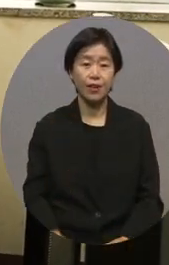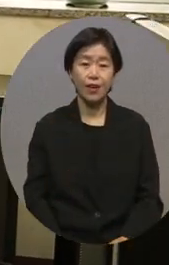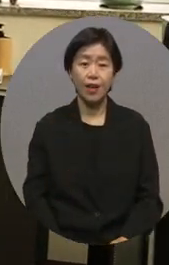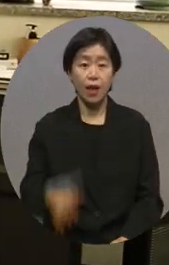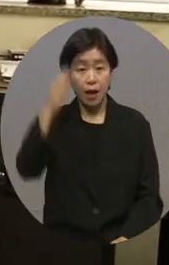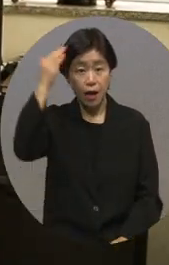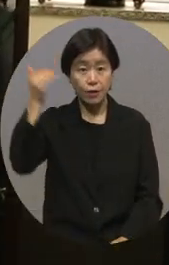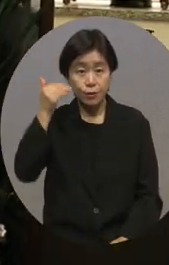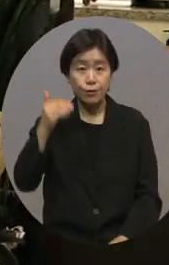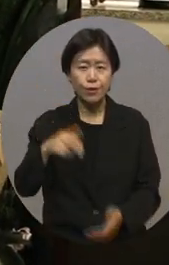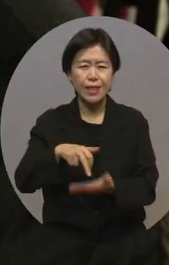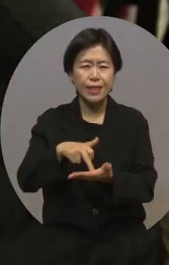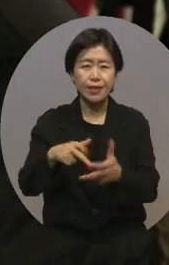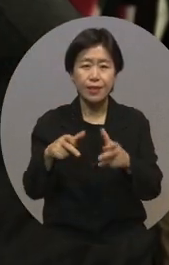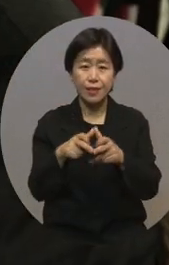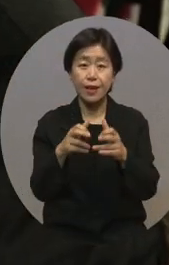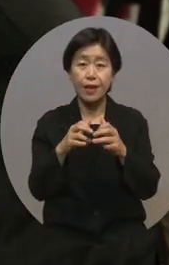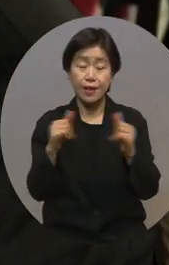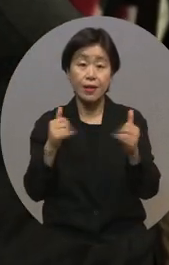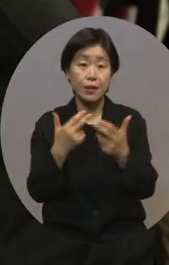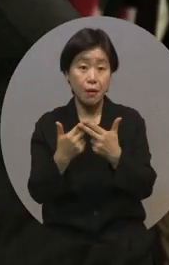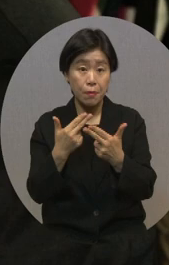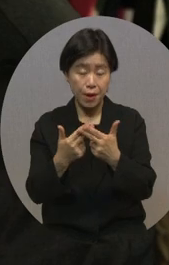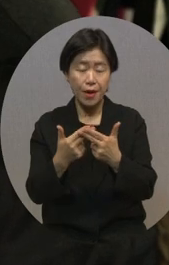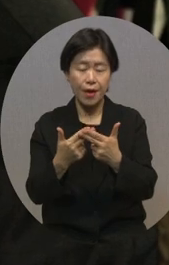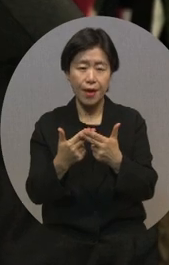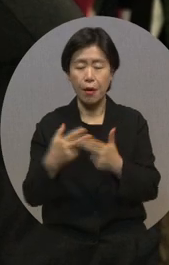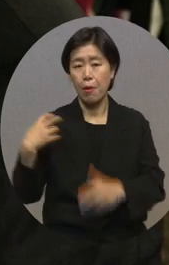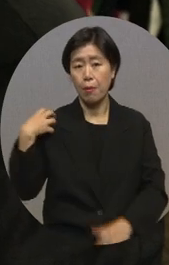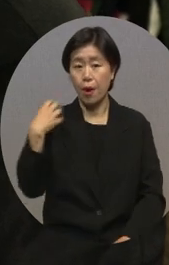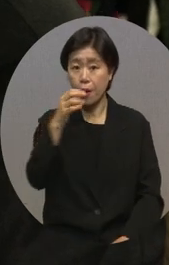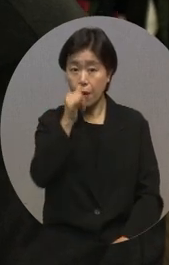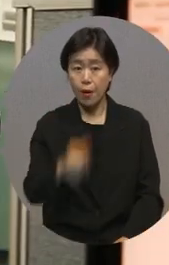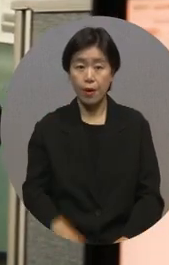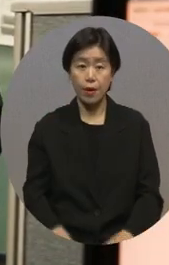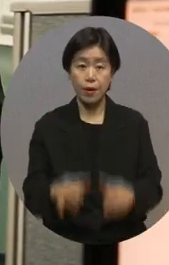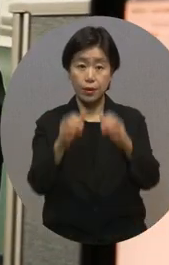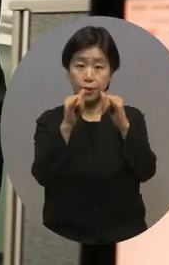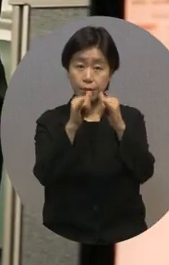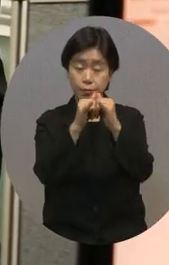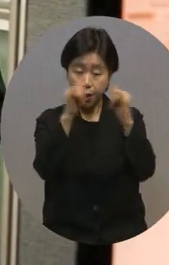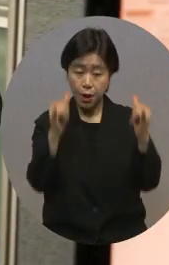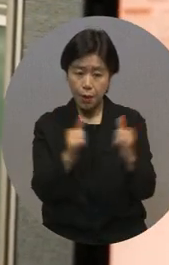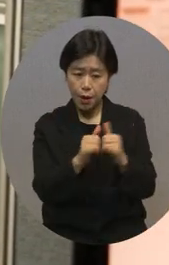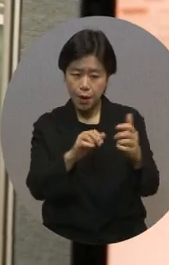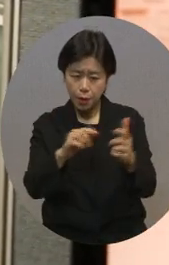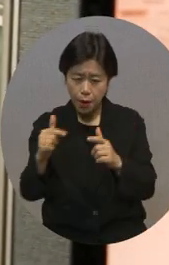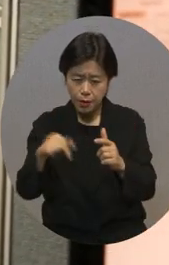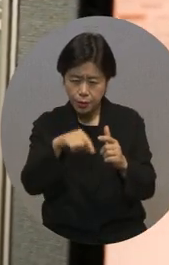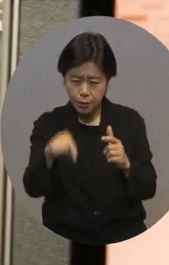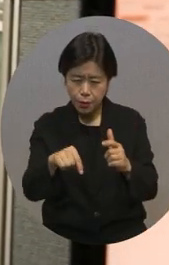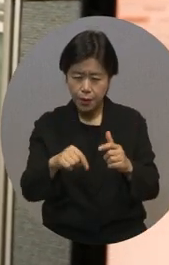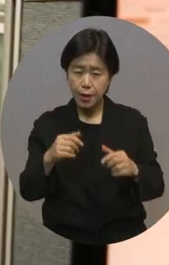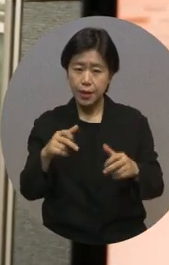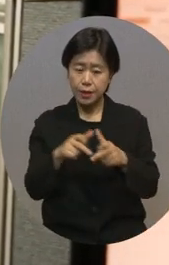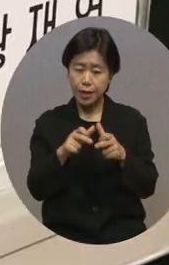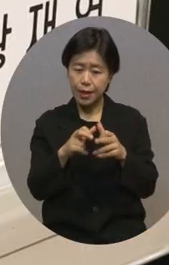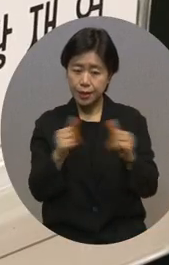한국지체장애인협회 서울협회장으로서 장애인의 일자리 창출과 사회적 인식 개선에 큰 역할을 맡고